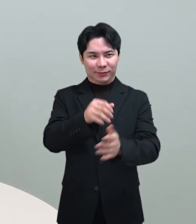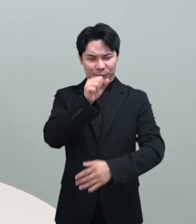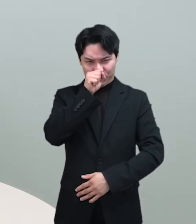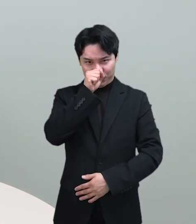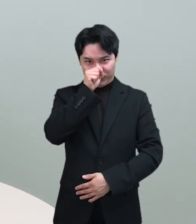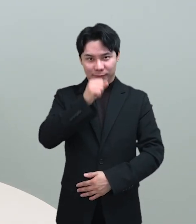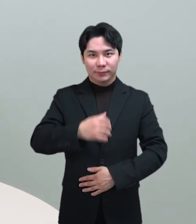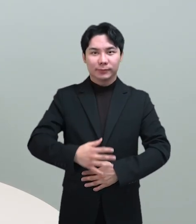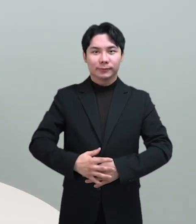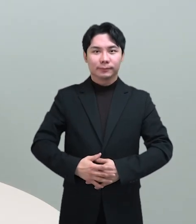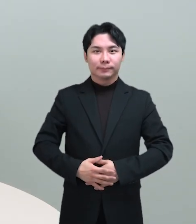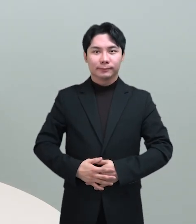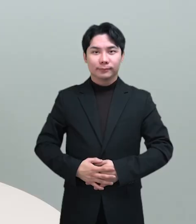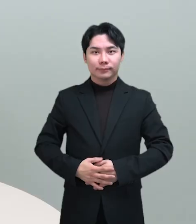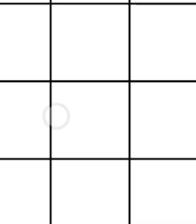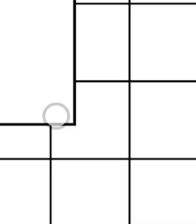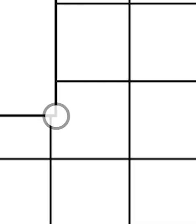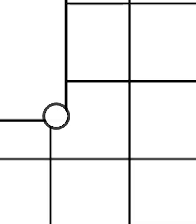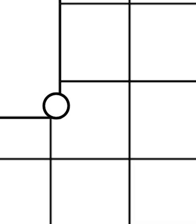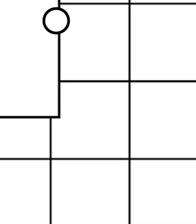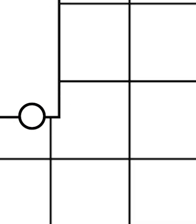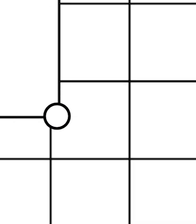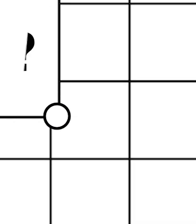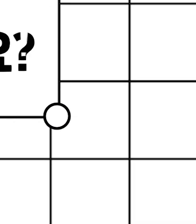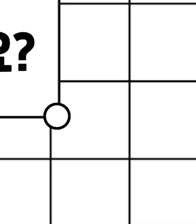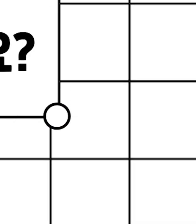위해서 스트레칭을 하면 굉장히 좋습니다.